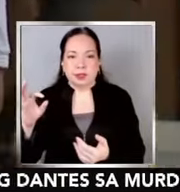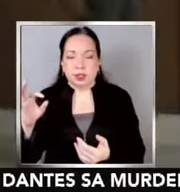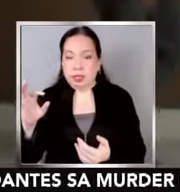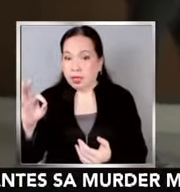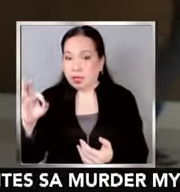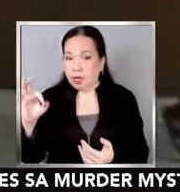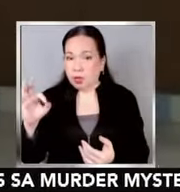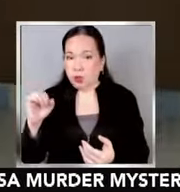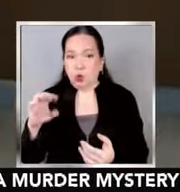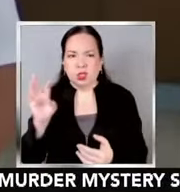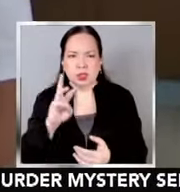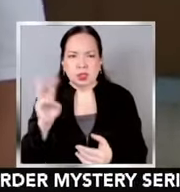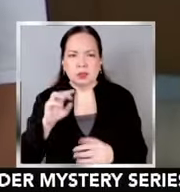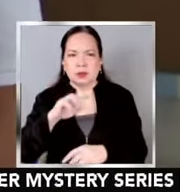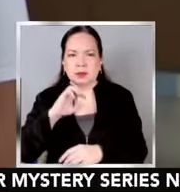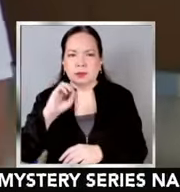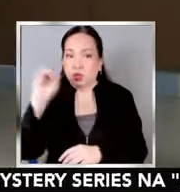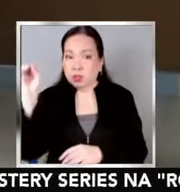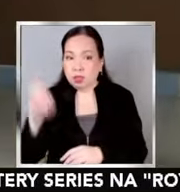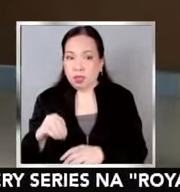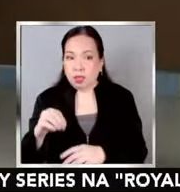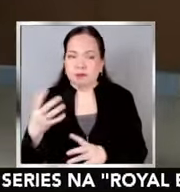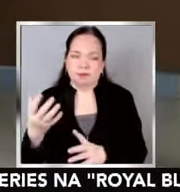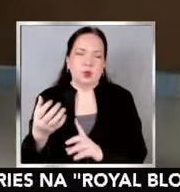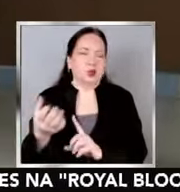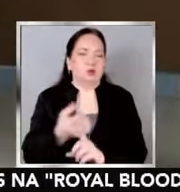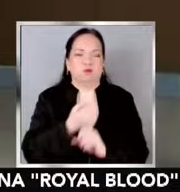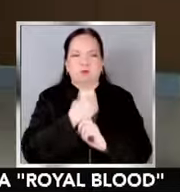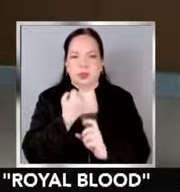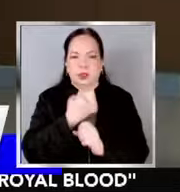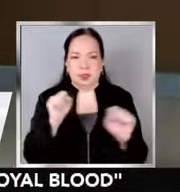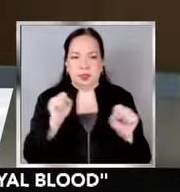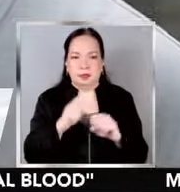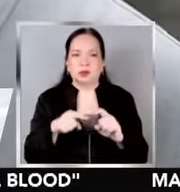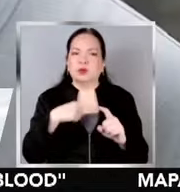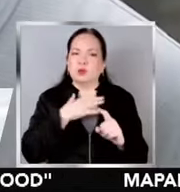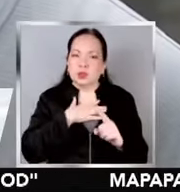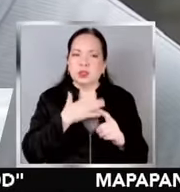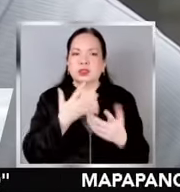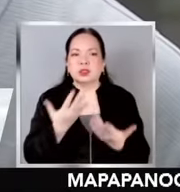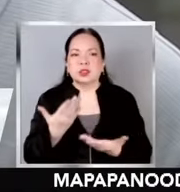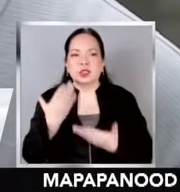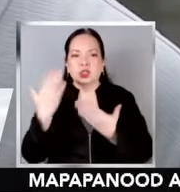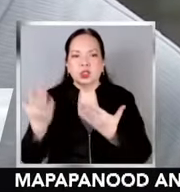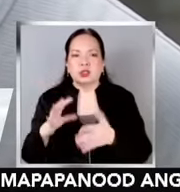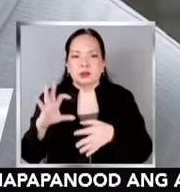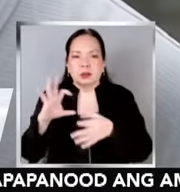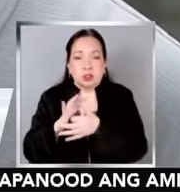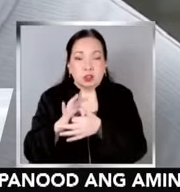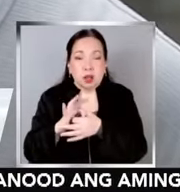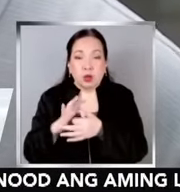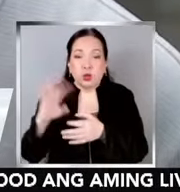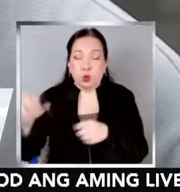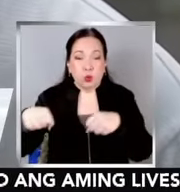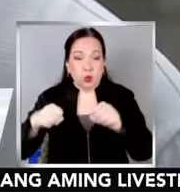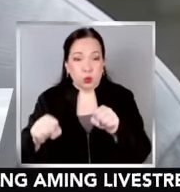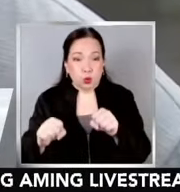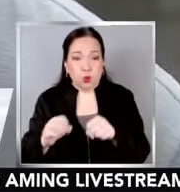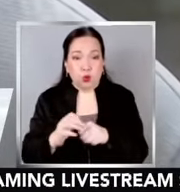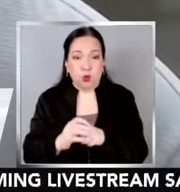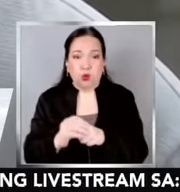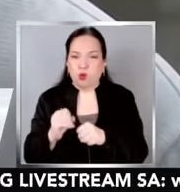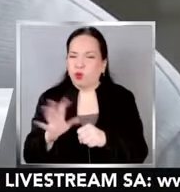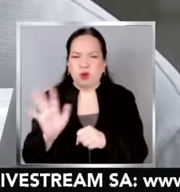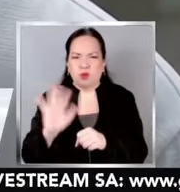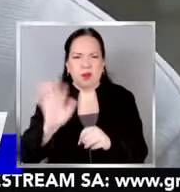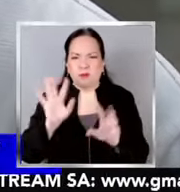na-recover. Payo ng biktimang pangulo rin ng isang riders club sa mga kapwa niya motorista. Ipadlock niyo motor niyo or kaya wag na kayong magpahiram ng